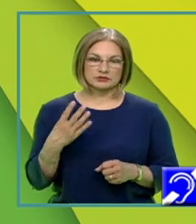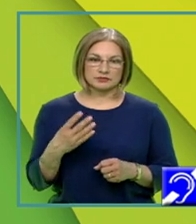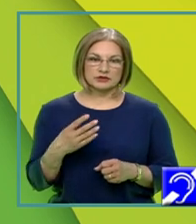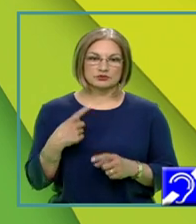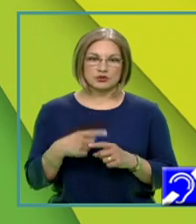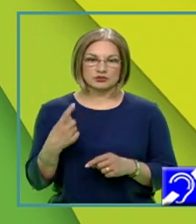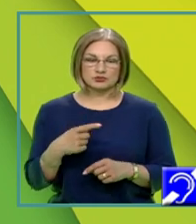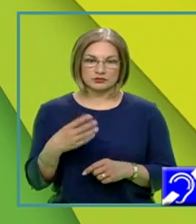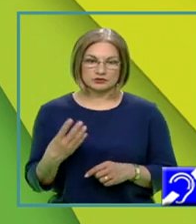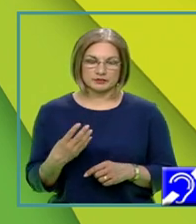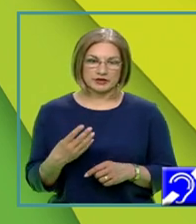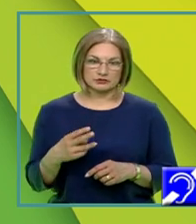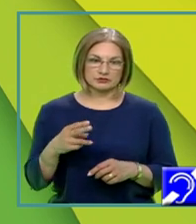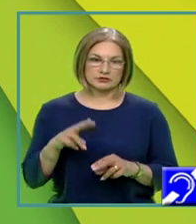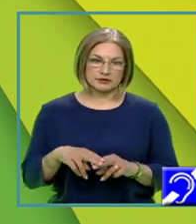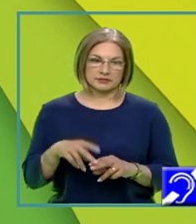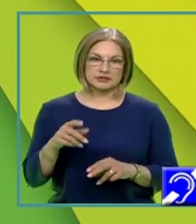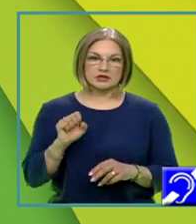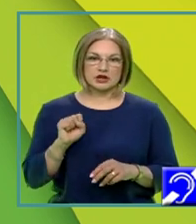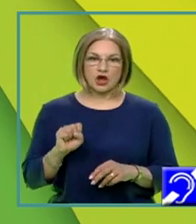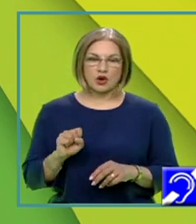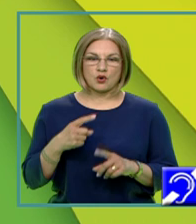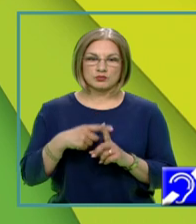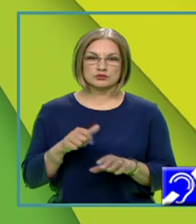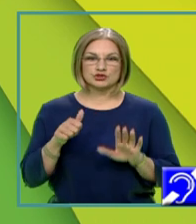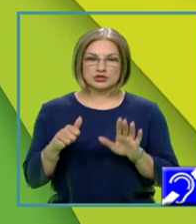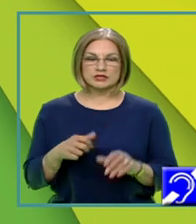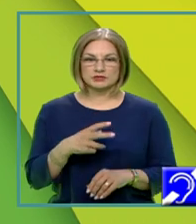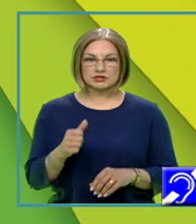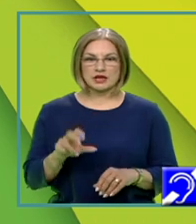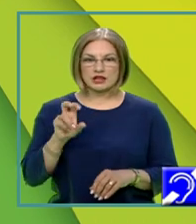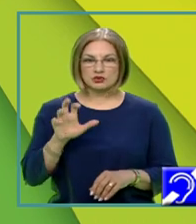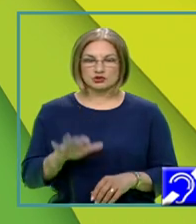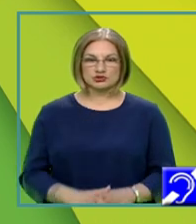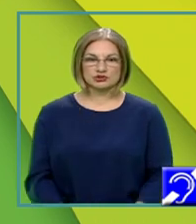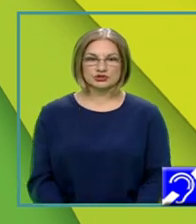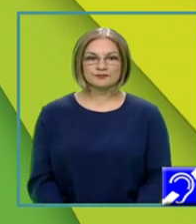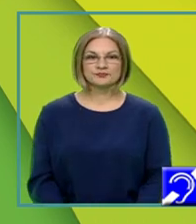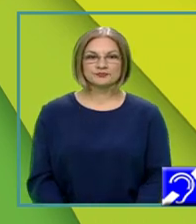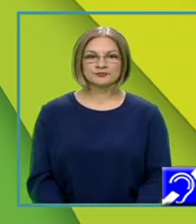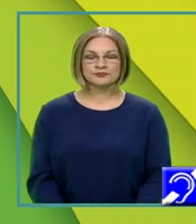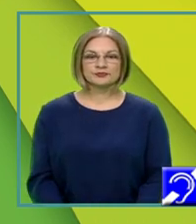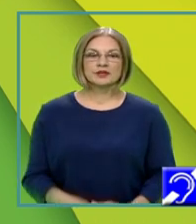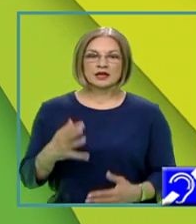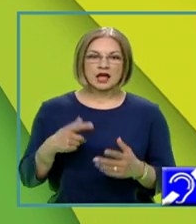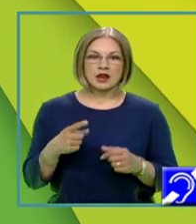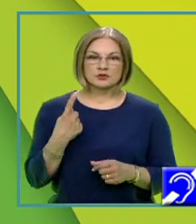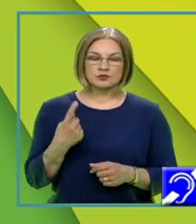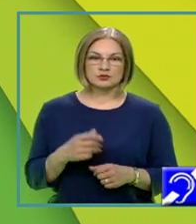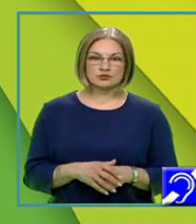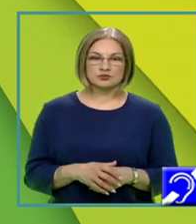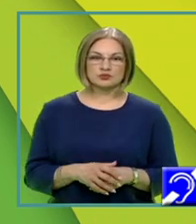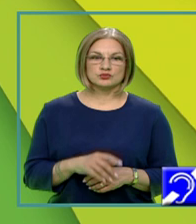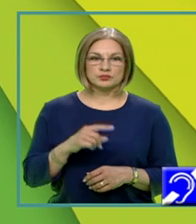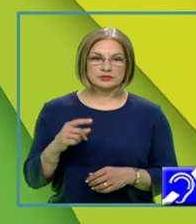minus 4 adică 9 plus 16 care o să facă 25 calculăm pe unul care va fi minus 2